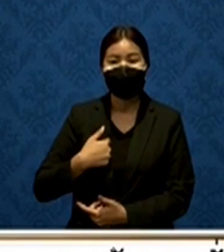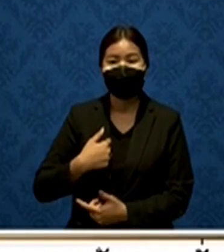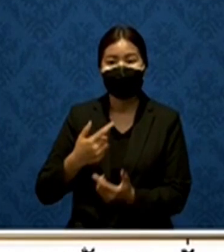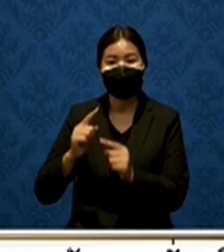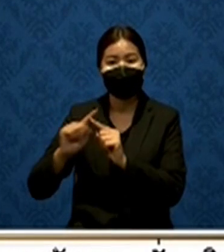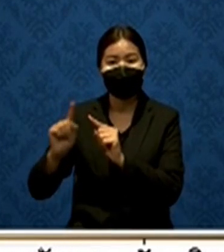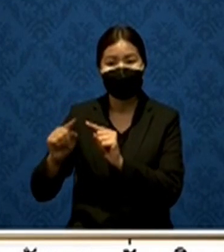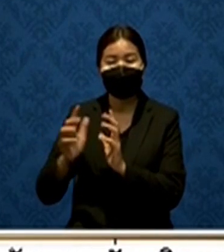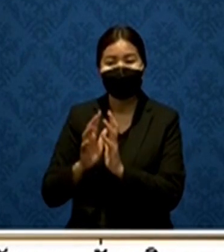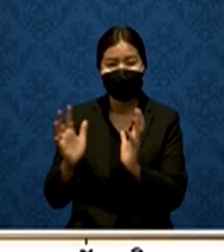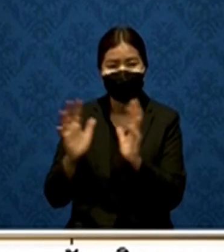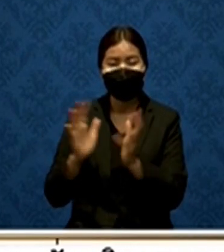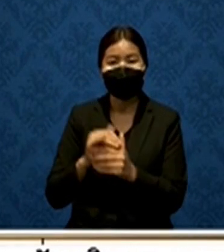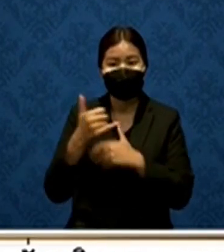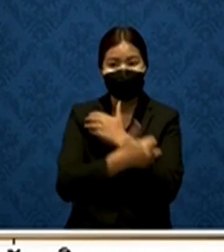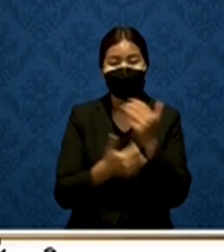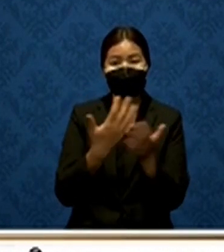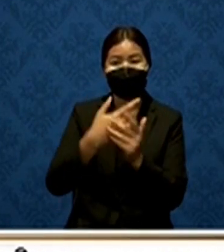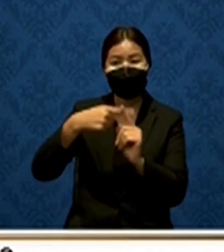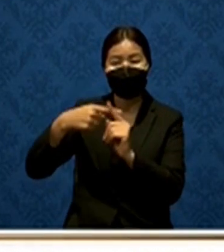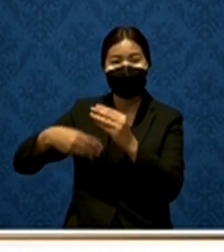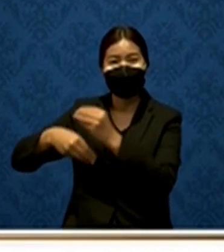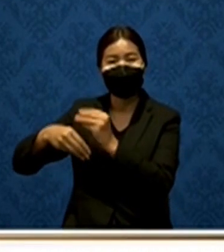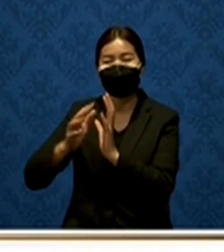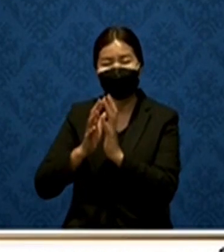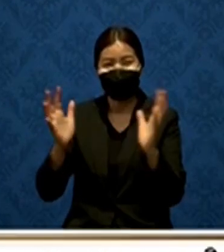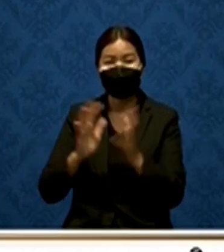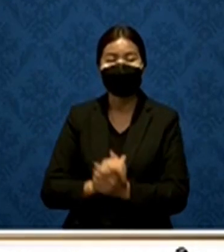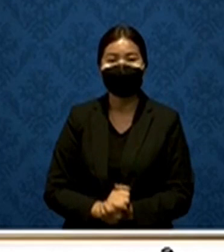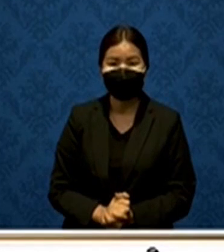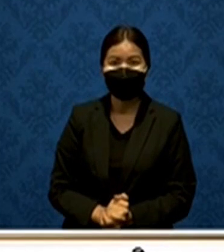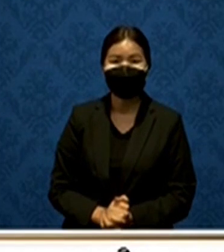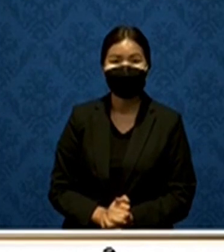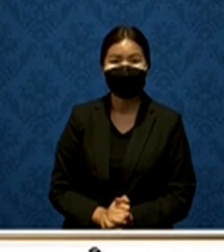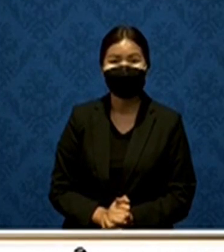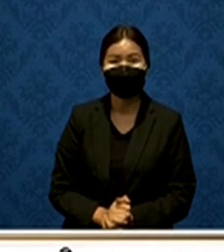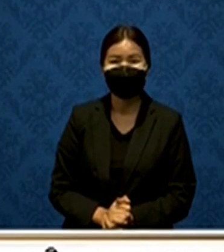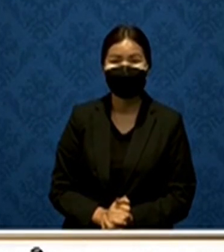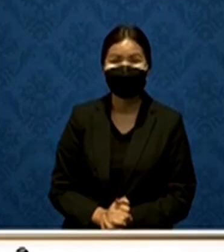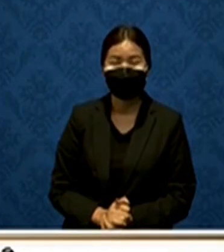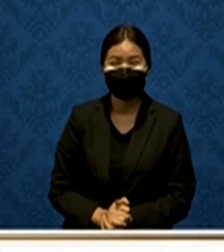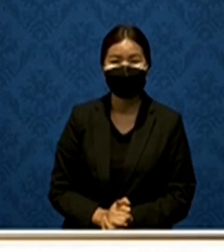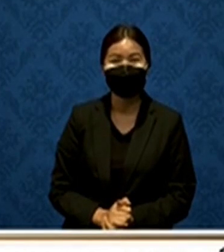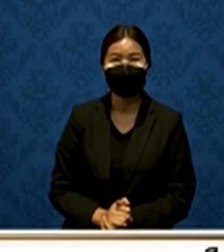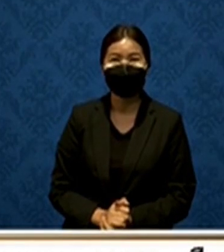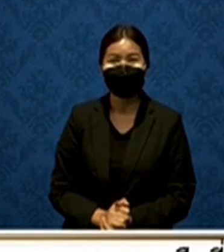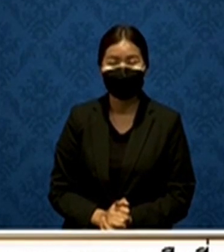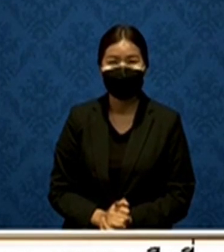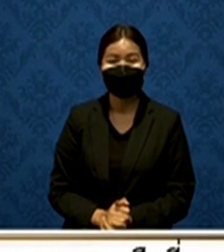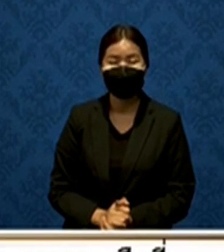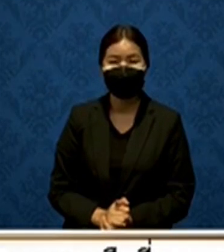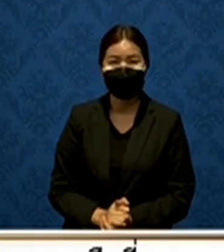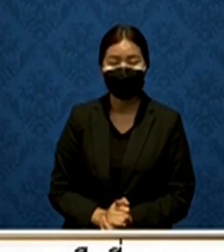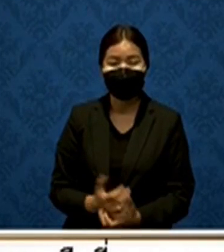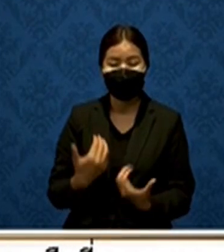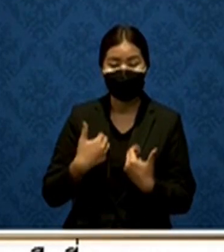3 สีลงกา 17.6 เมียนมา 14.1 ปากิสธาน 11.2 หังการี่ 10.3 แล้